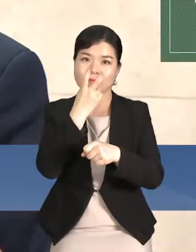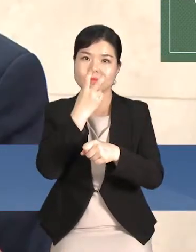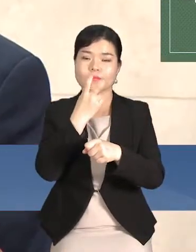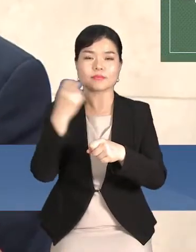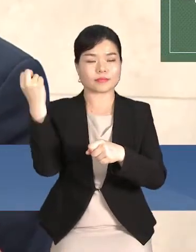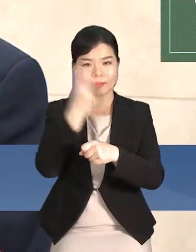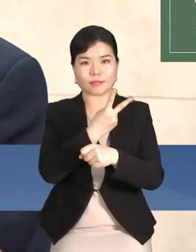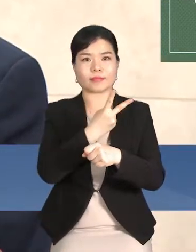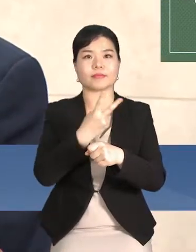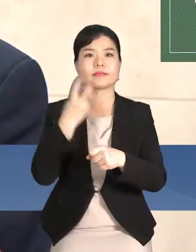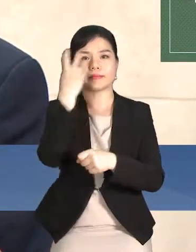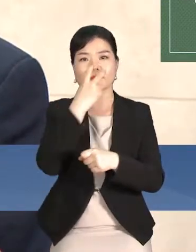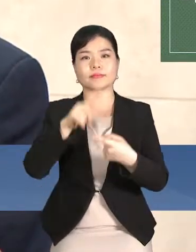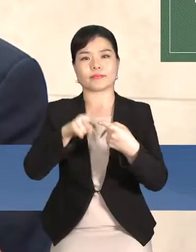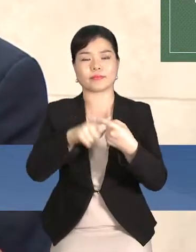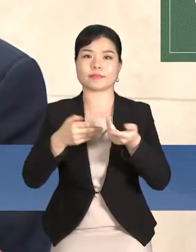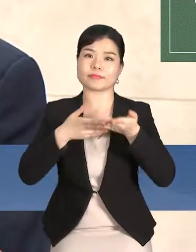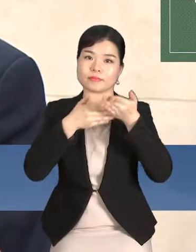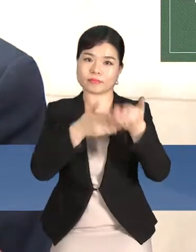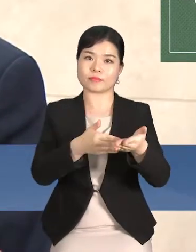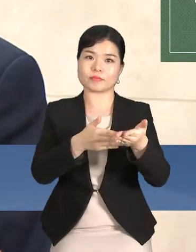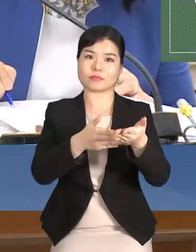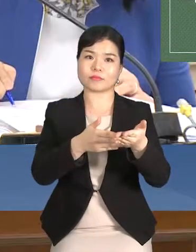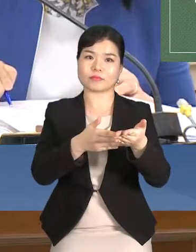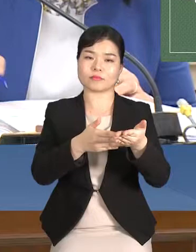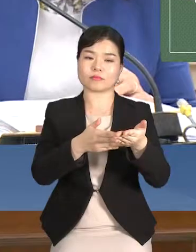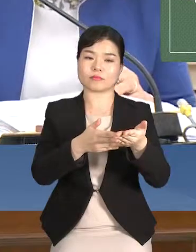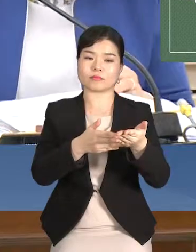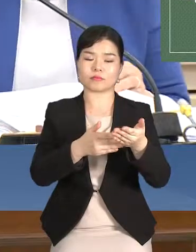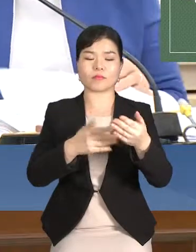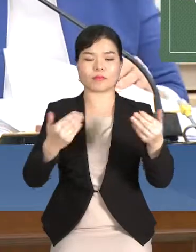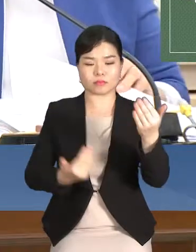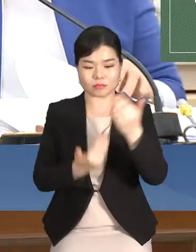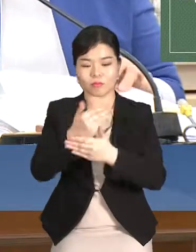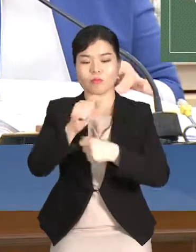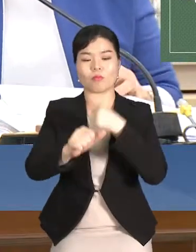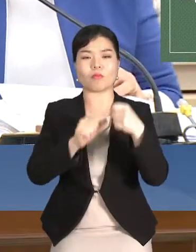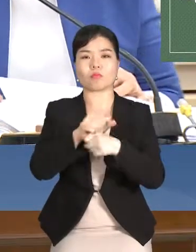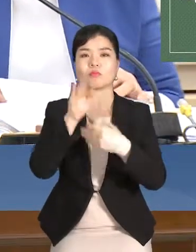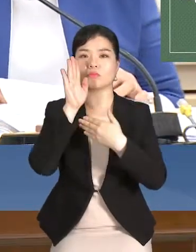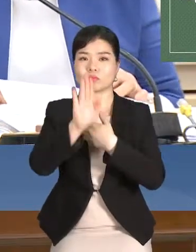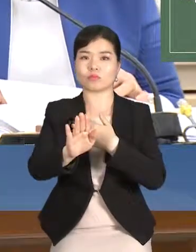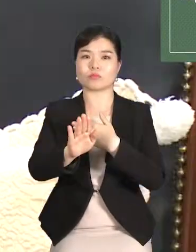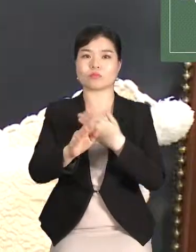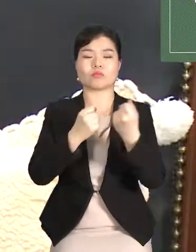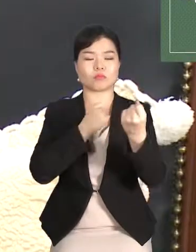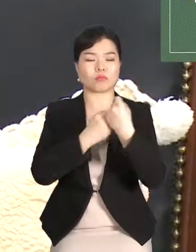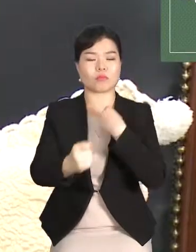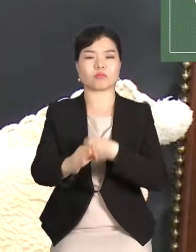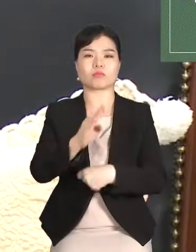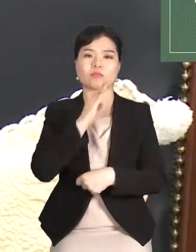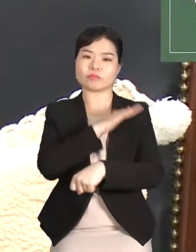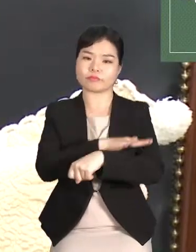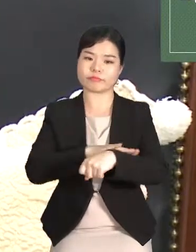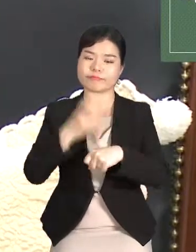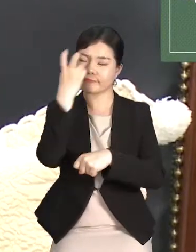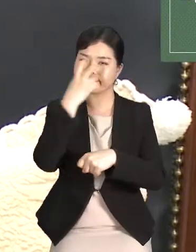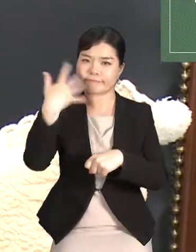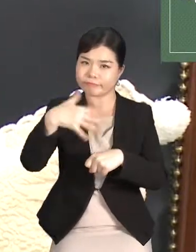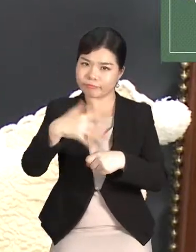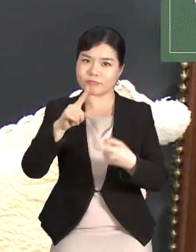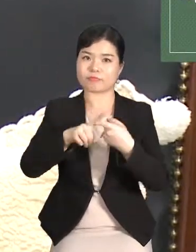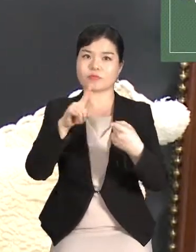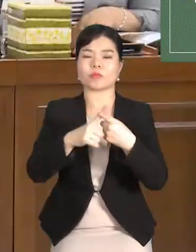전면 재조사 촉구 건의안인데요. 참사 5년이 흘렀음에도 불구하고 제대로 된 진상규명이 이루어지지 못한 것에